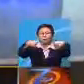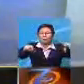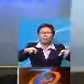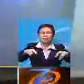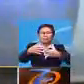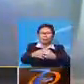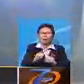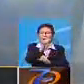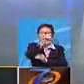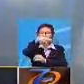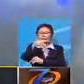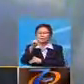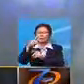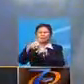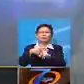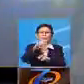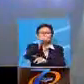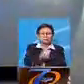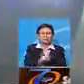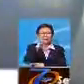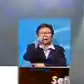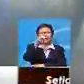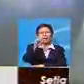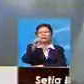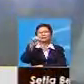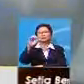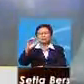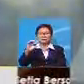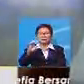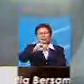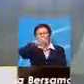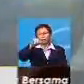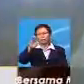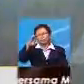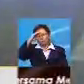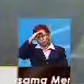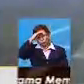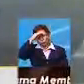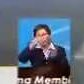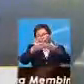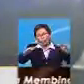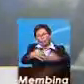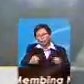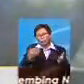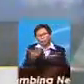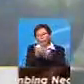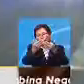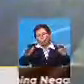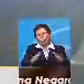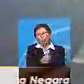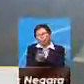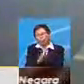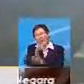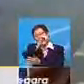pejabat spad wulai Selatan di MSC Cyber Park Johor Baru Johor pembukaan pejabat baru itu inisiatif